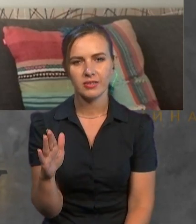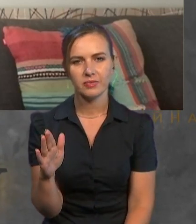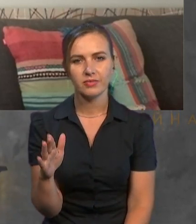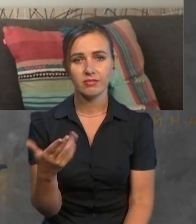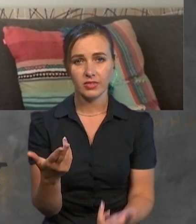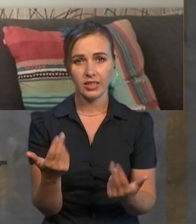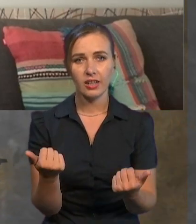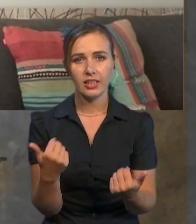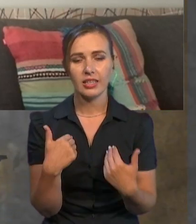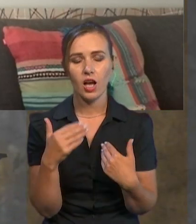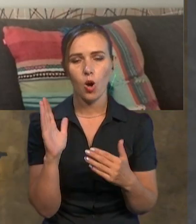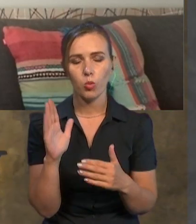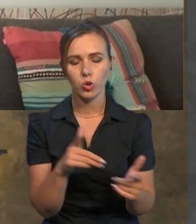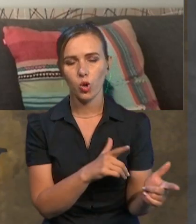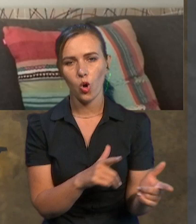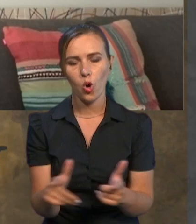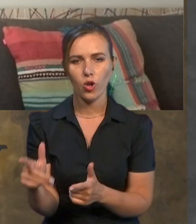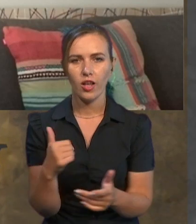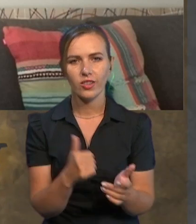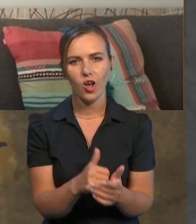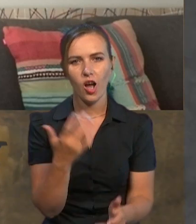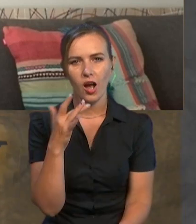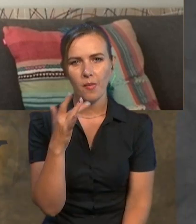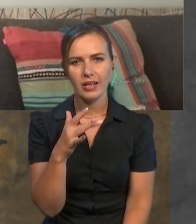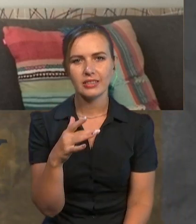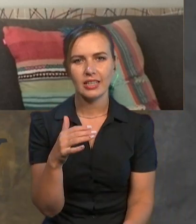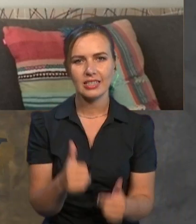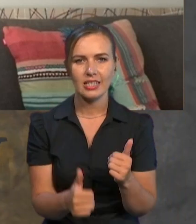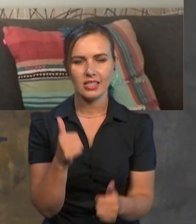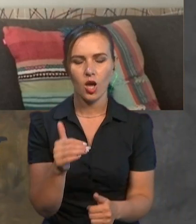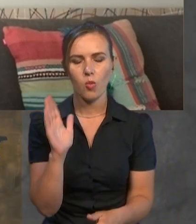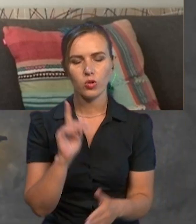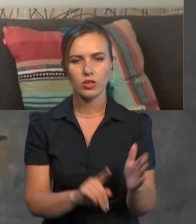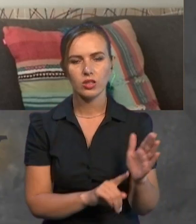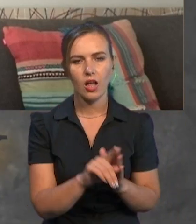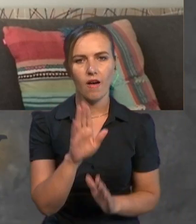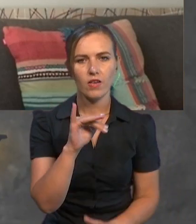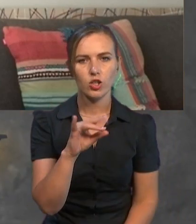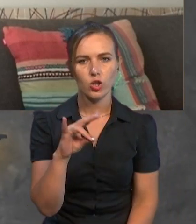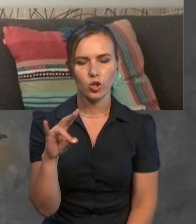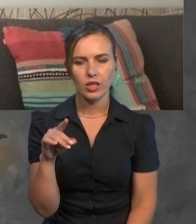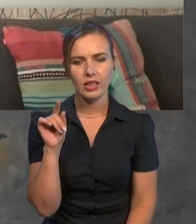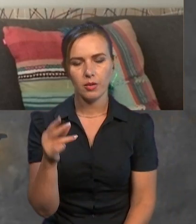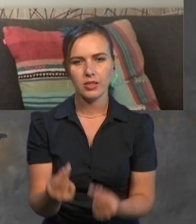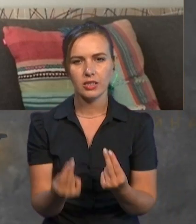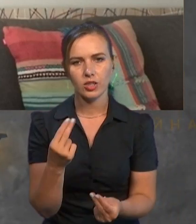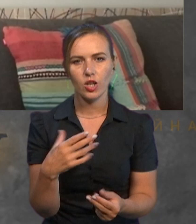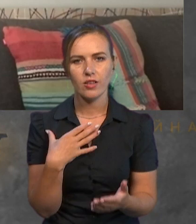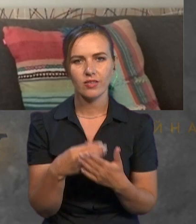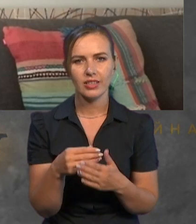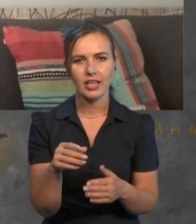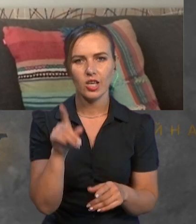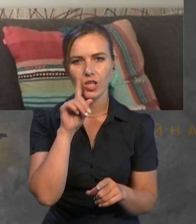Так, я буду готуватися до американської серії, буду стартувати з Вашингтона, там зіграю зі своєю стрічкою,